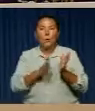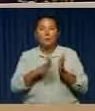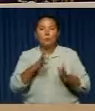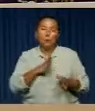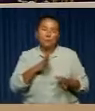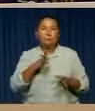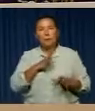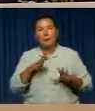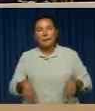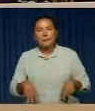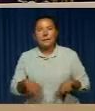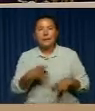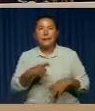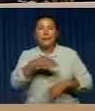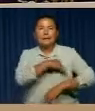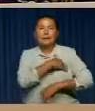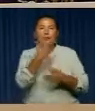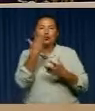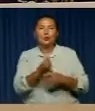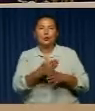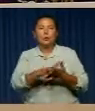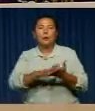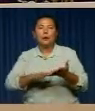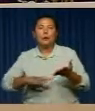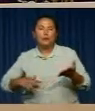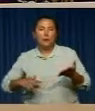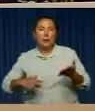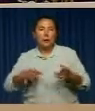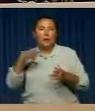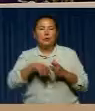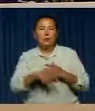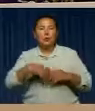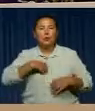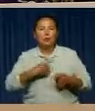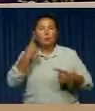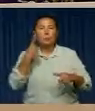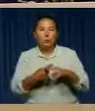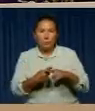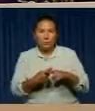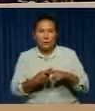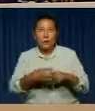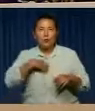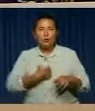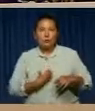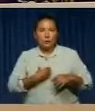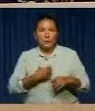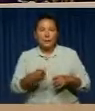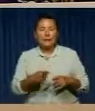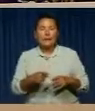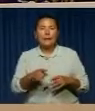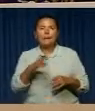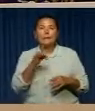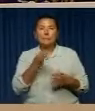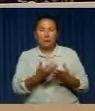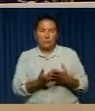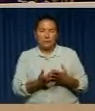да, егер қызу 3 күннен артса, оның үстіне жөтел қосылса, жөтелдің үстіне дем қыспа